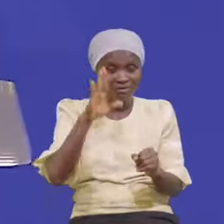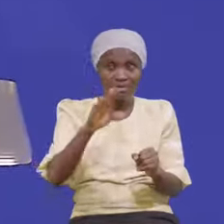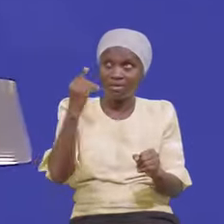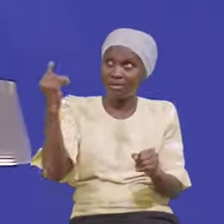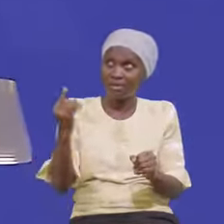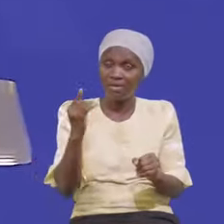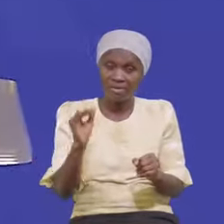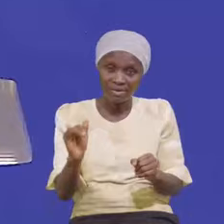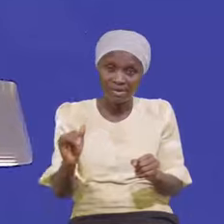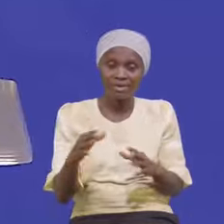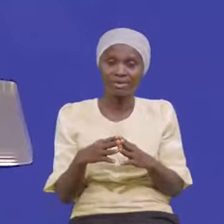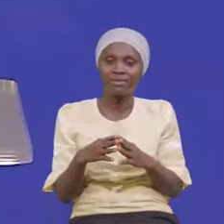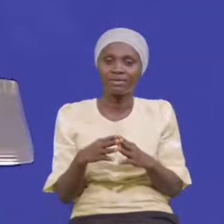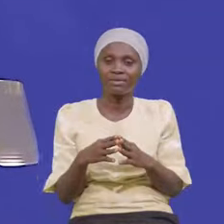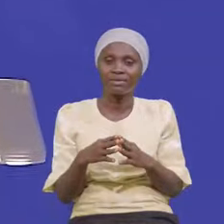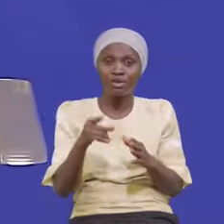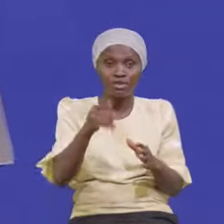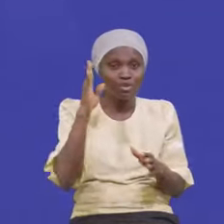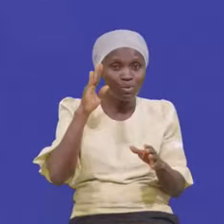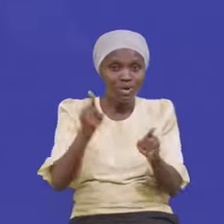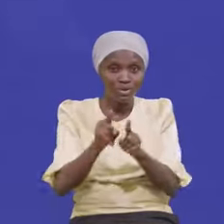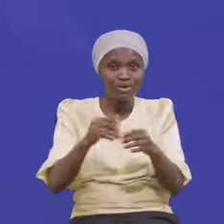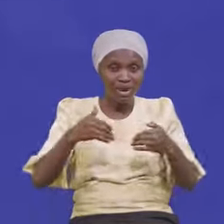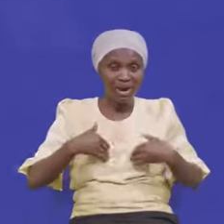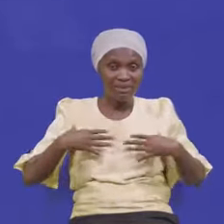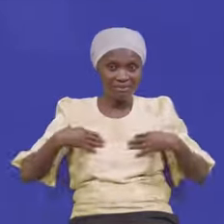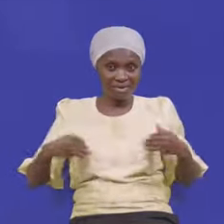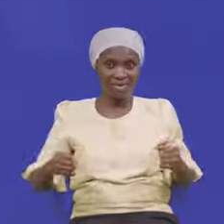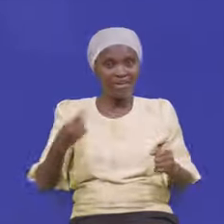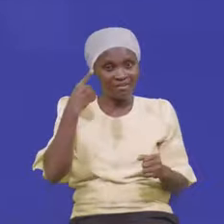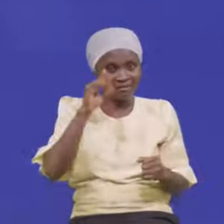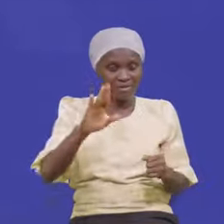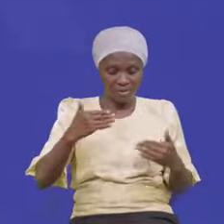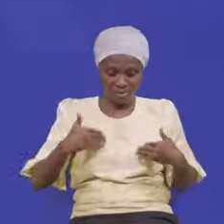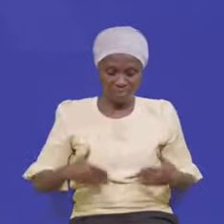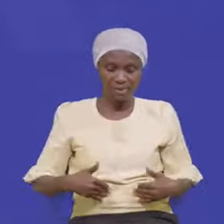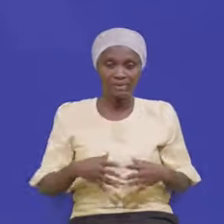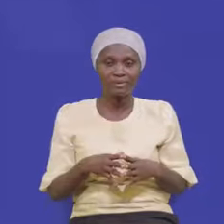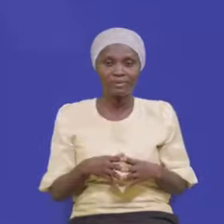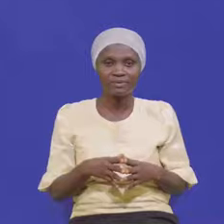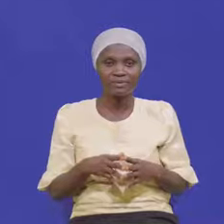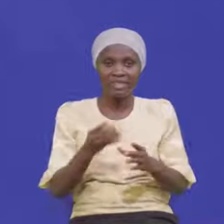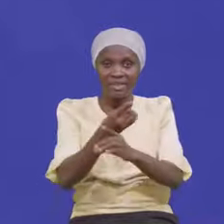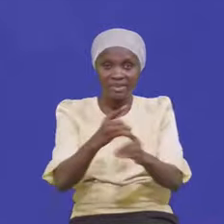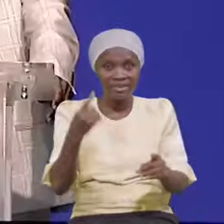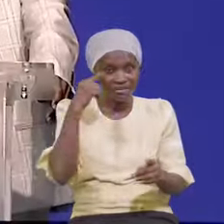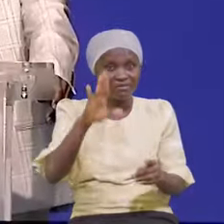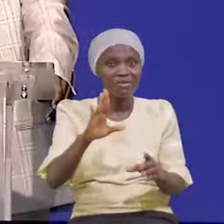మీ నిత్యత్వానికి రక్షణ. He also has healing for your body. మన దేహాలకు స్వస్థత. Deliverance for your life. మీ యొక్క